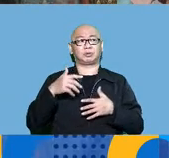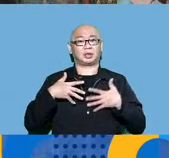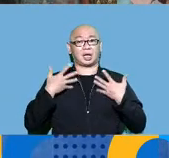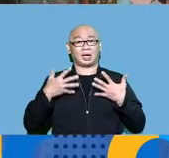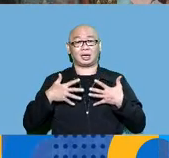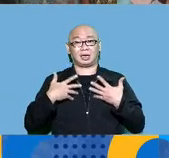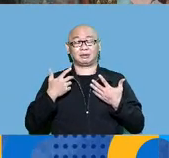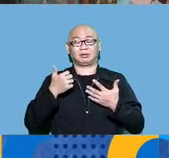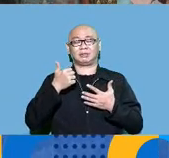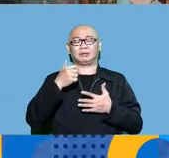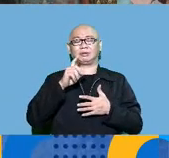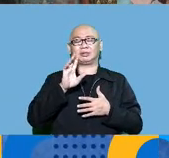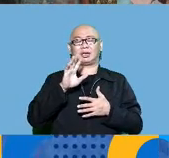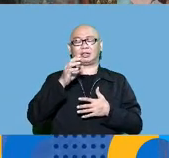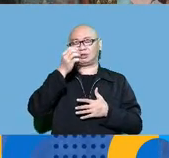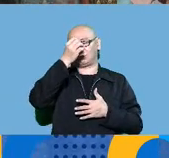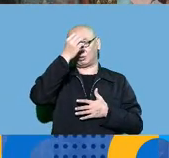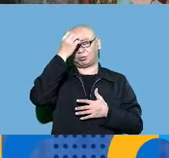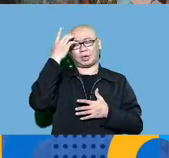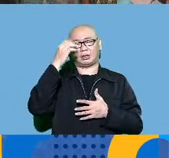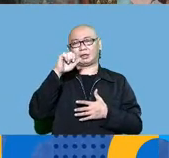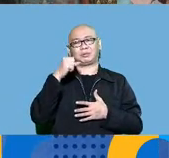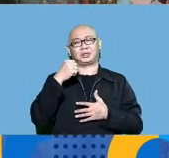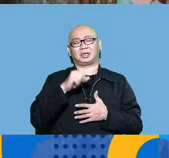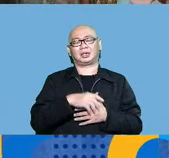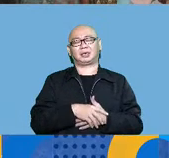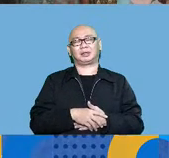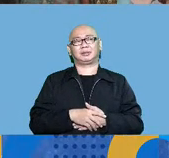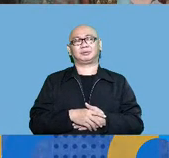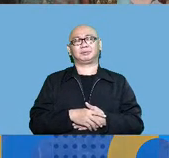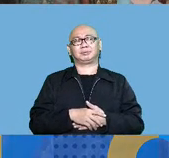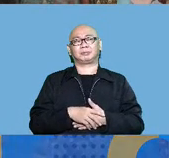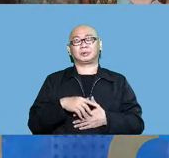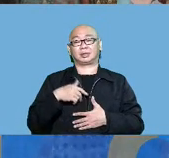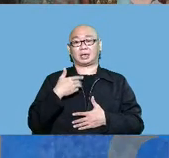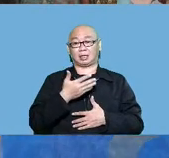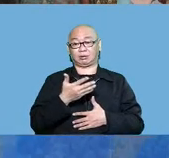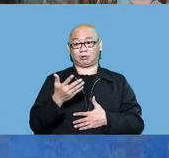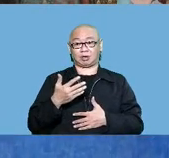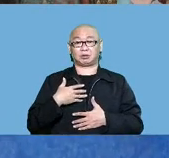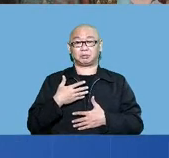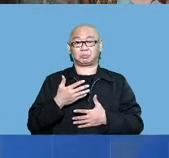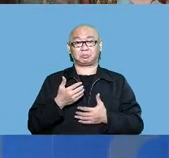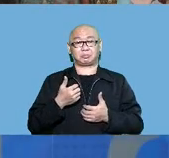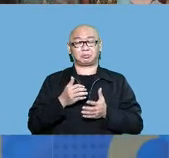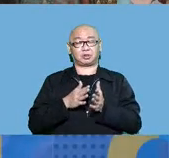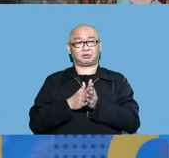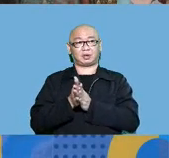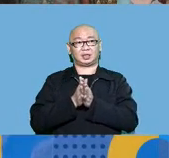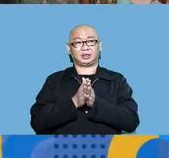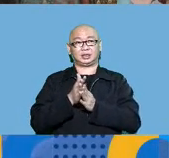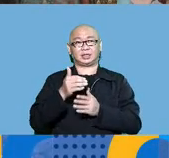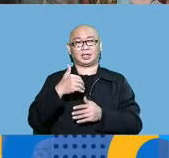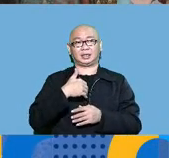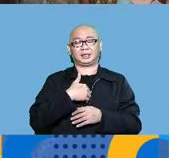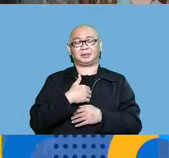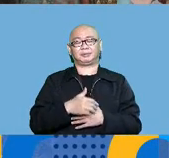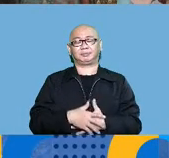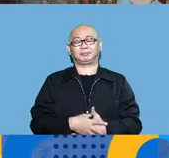menyenangkan dan tidak terlupakan. Dan kalian juga penyemangat bagi saya.